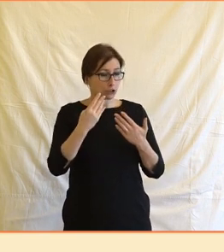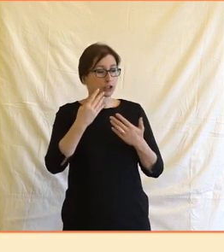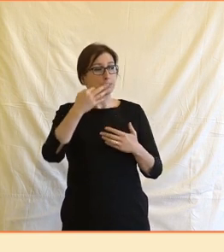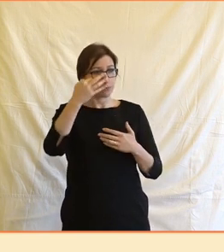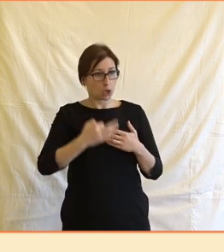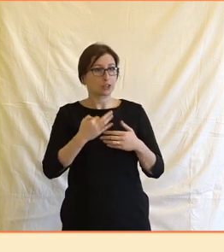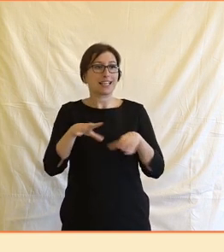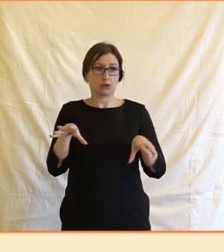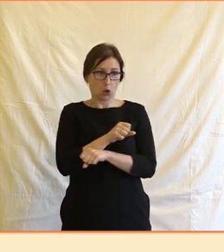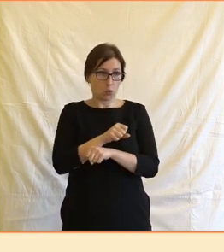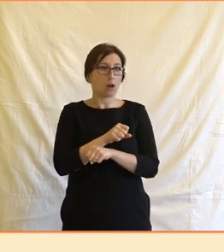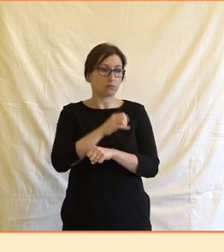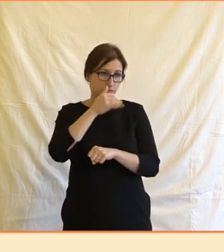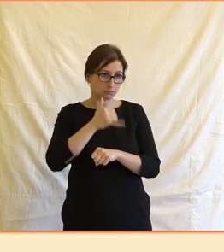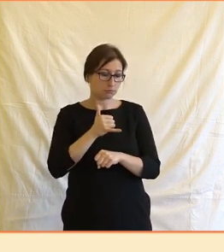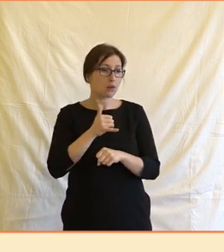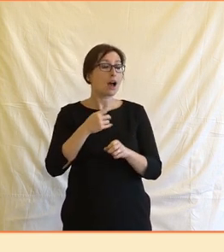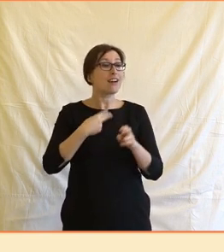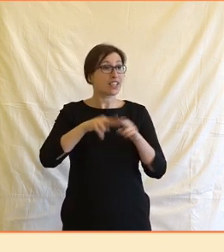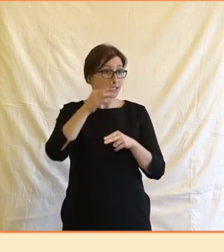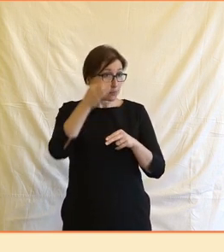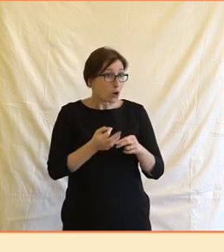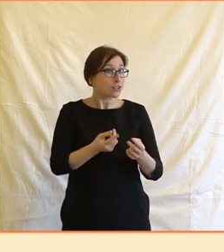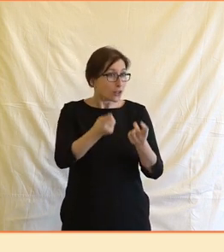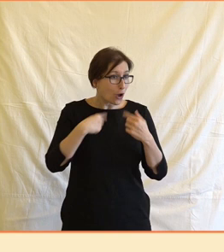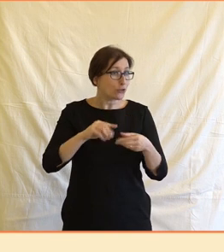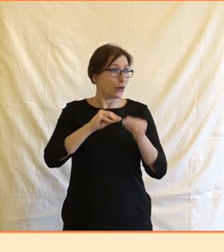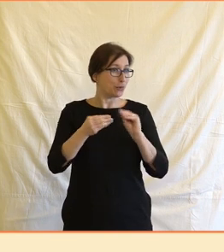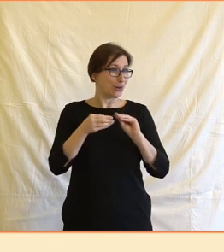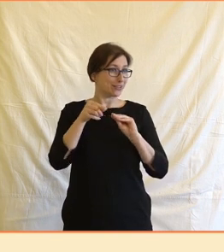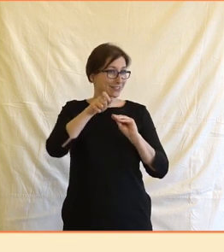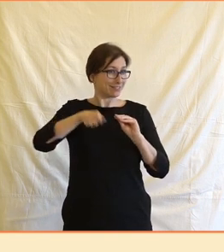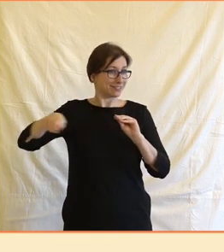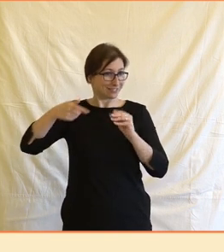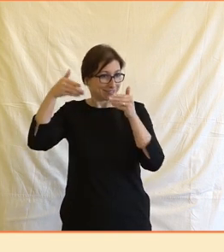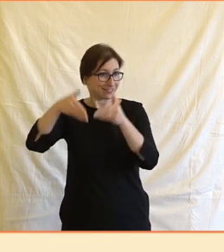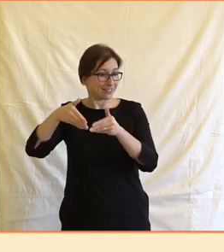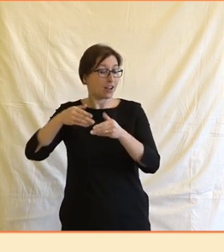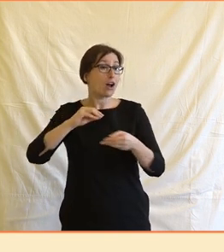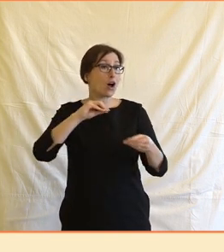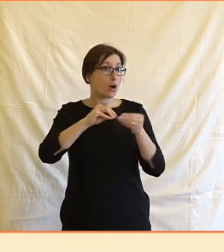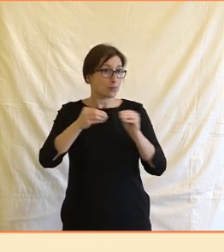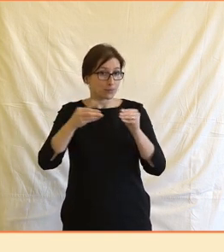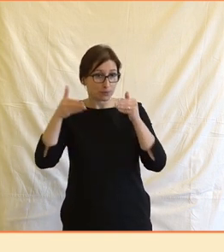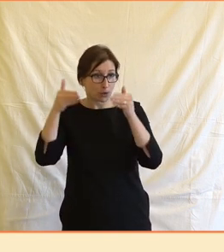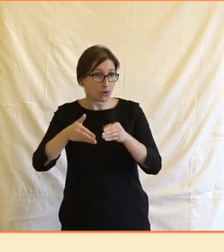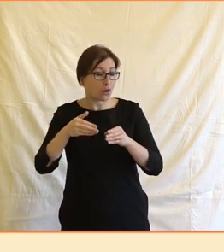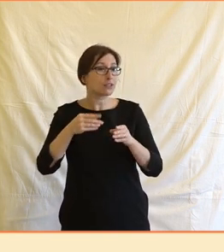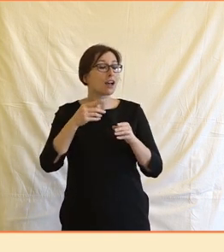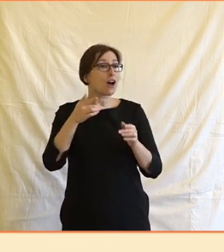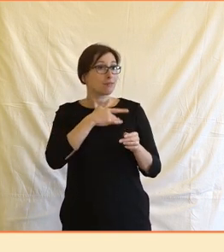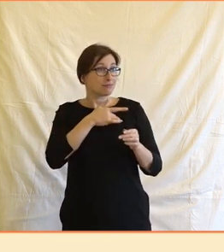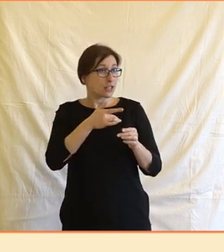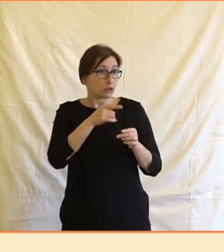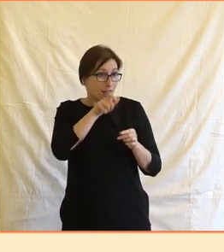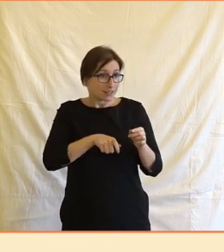84,8% respondentů a většina z nich je zase z oblasti obchodu. Přičemž v oblasti obchodu je právě personalizace